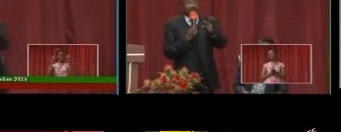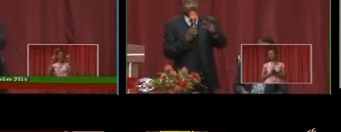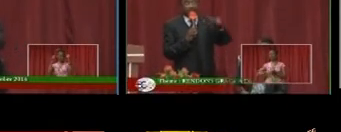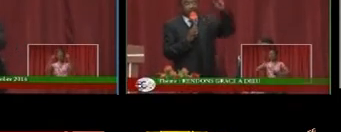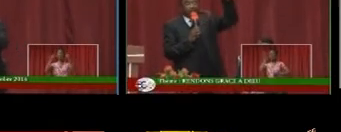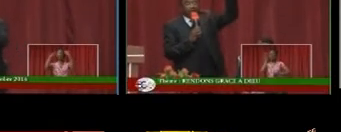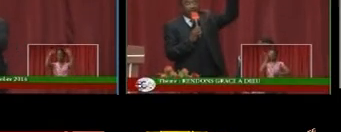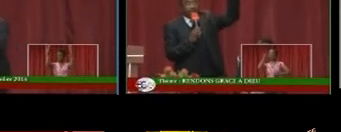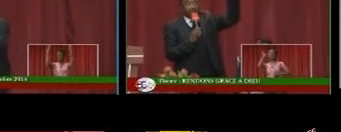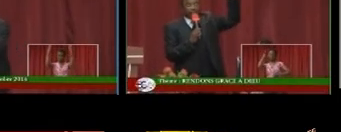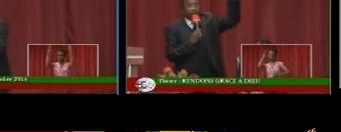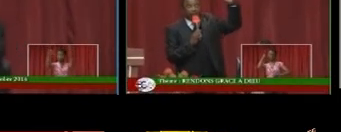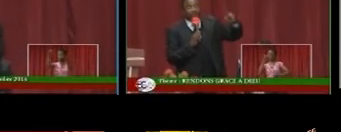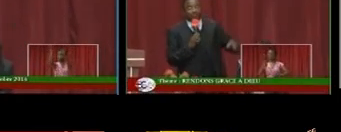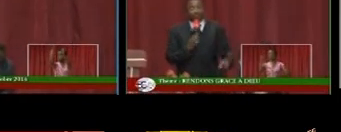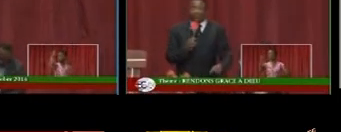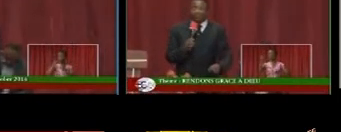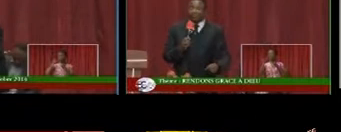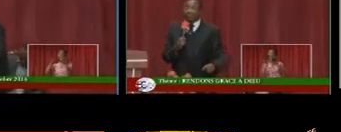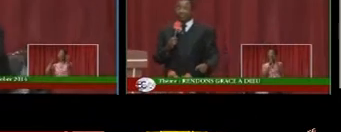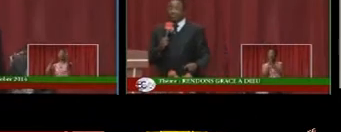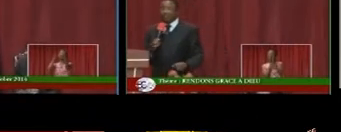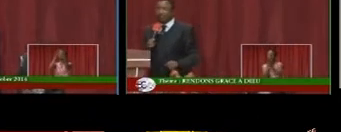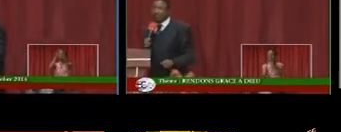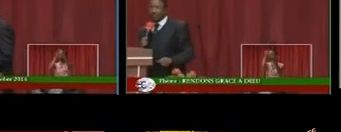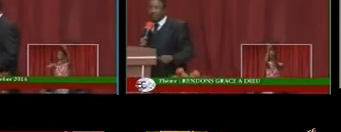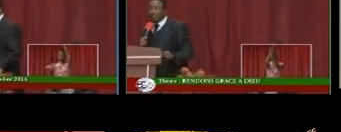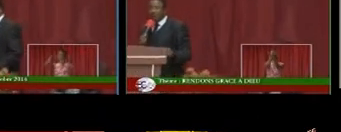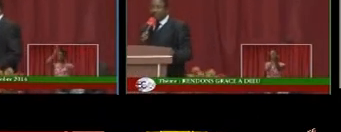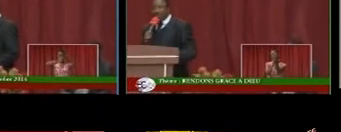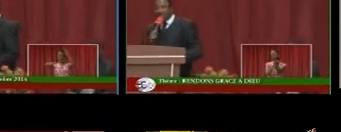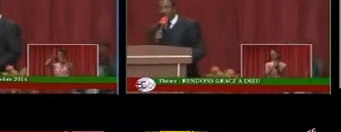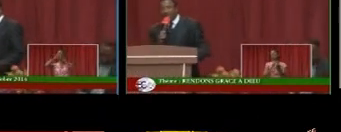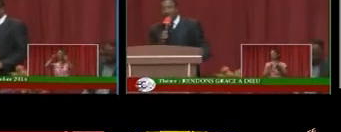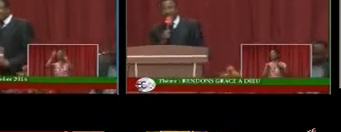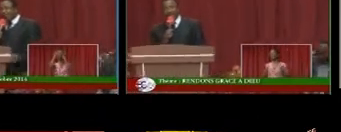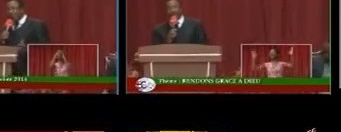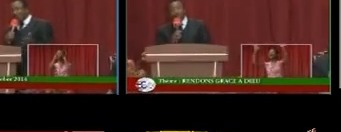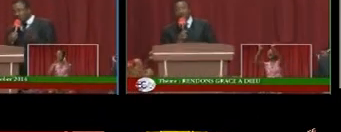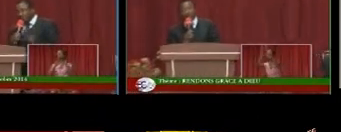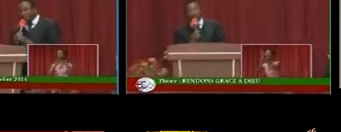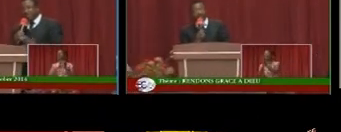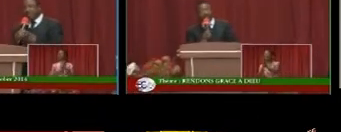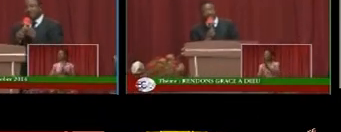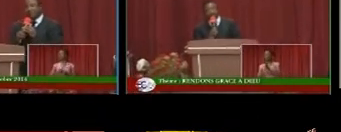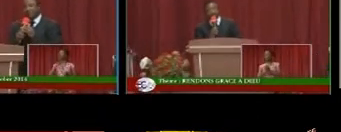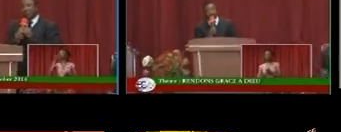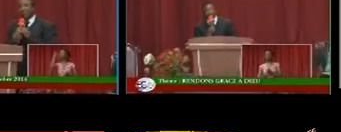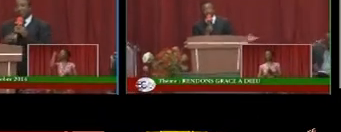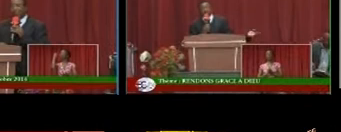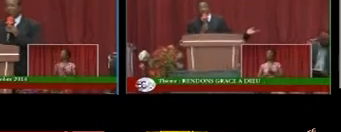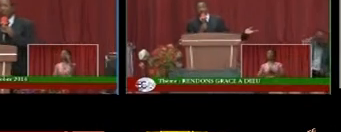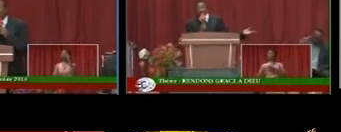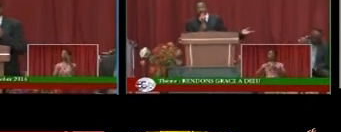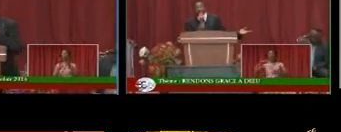l'apôtre Paul, on avait même prévu ça. Et dans l'église, vous aurez des problèmes.